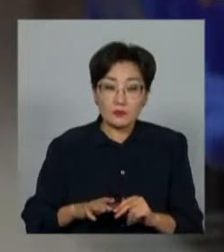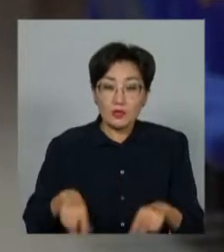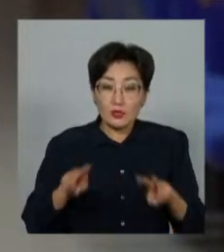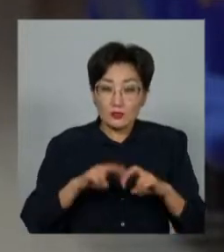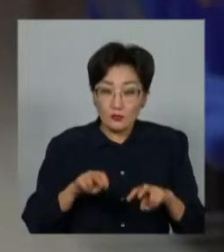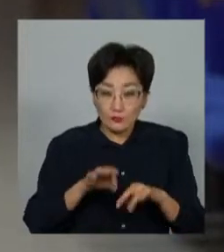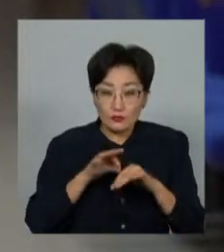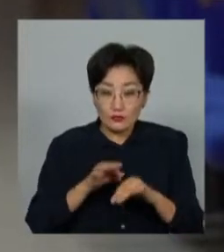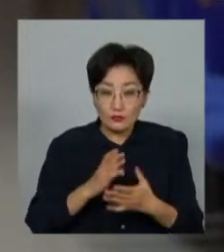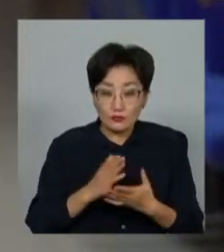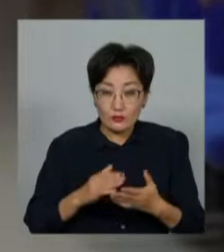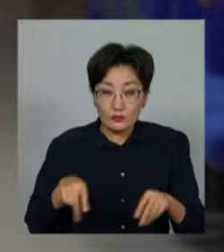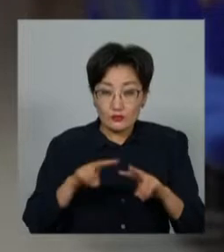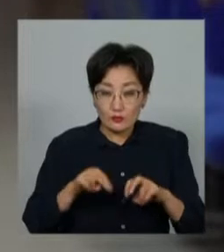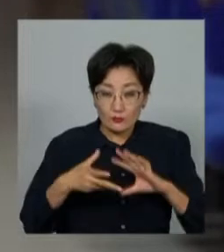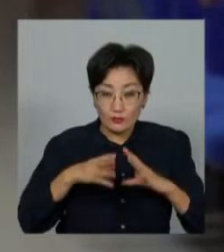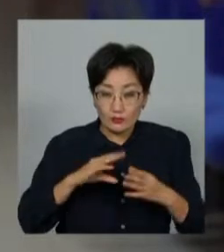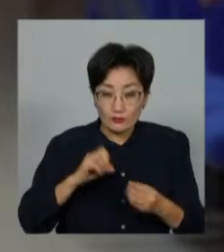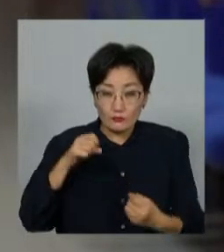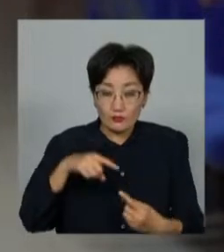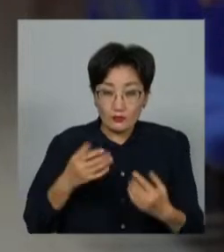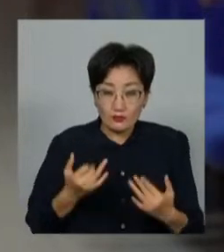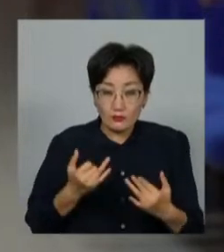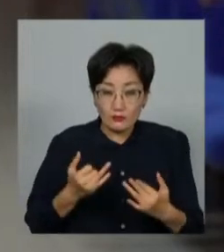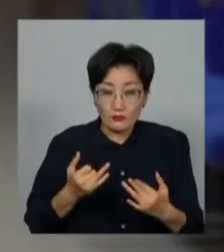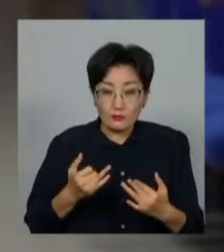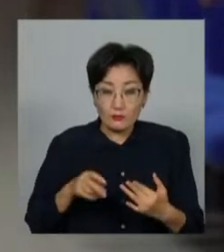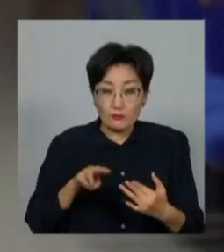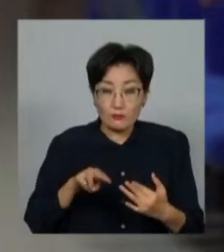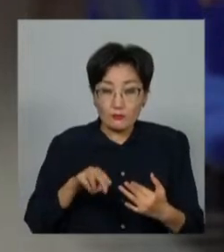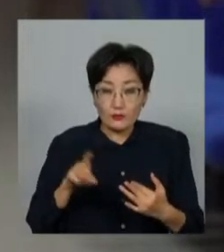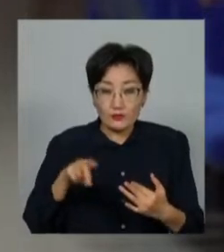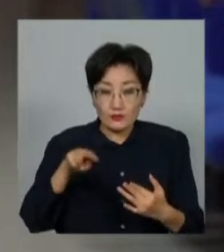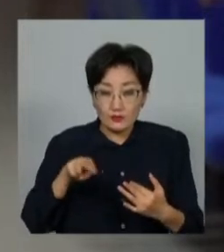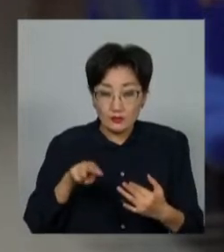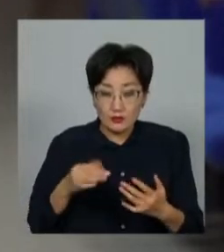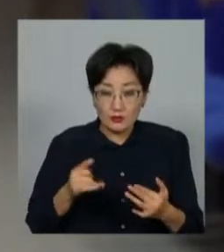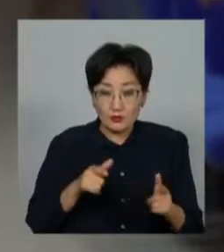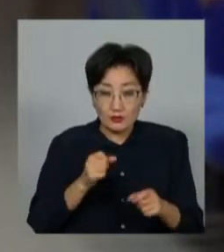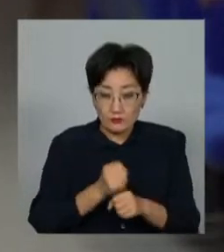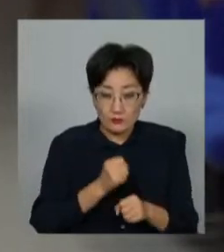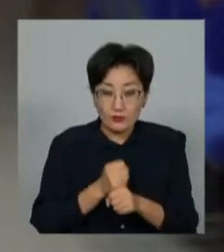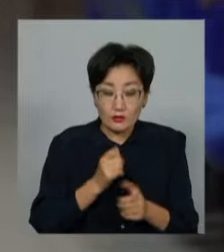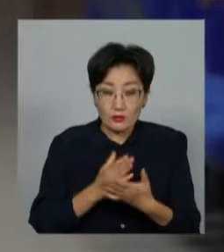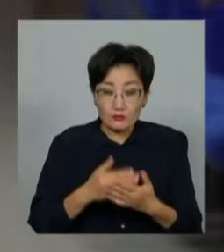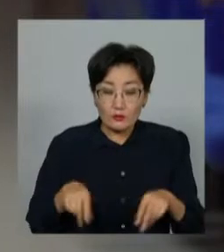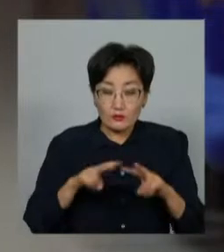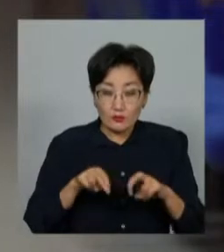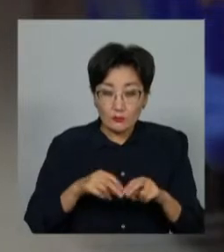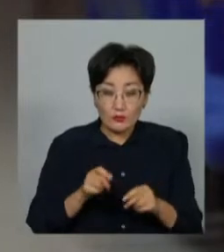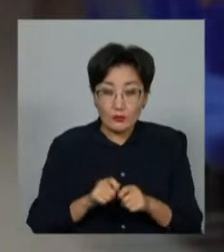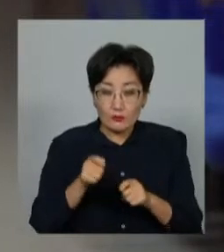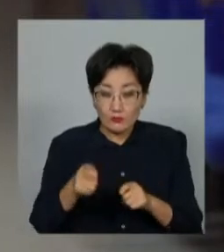Экспертиза жасалды. Экспертиза бойынша қазір ПСД істелінді. ПСД қазір экспертиза